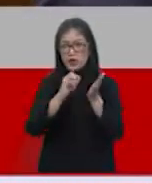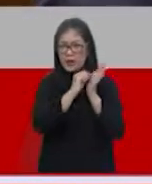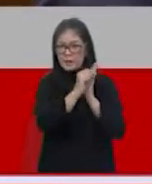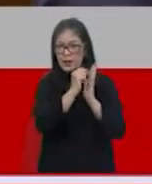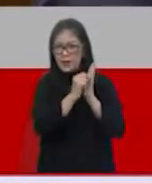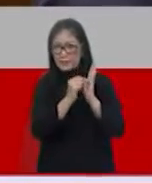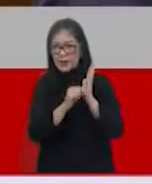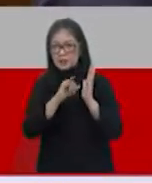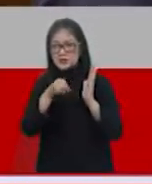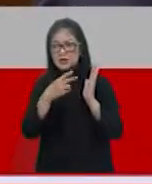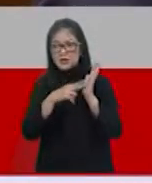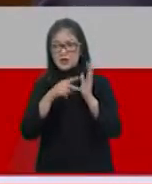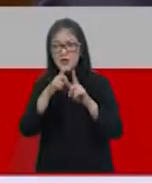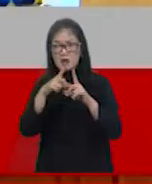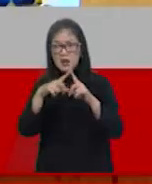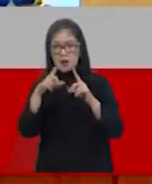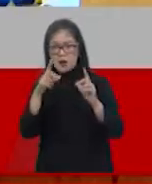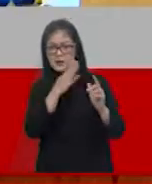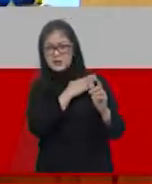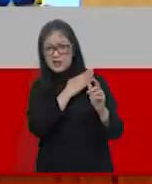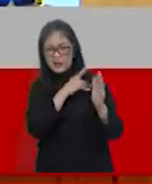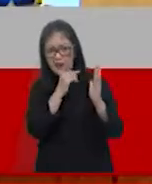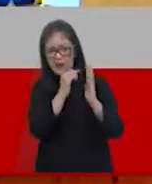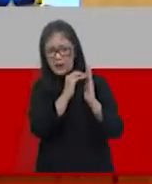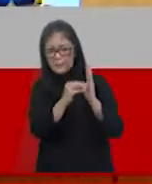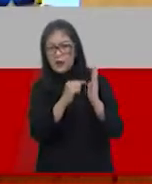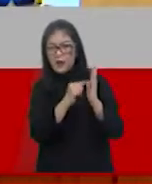dalam diagram. Dari Jakarta, Tim Liputan AINews melaporkan.